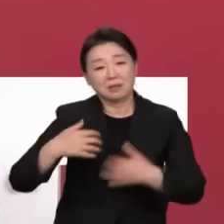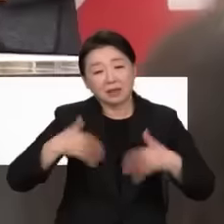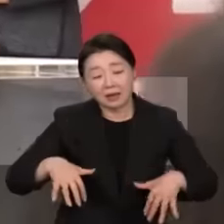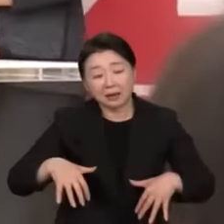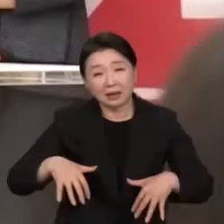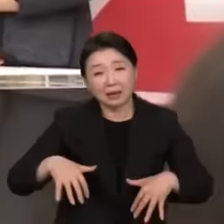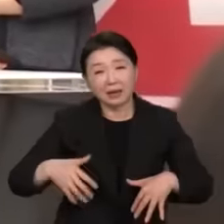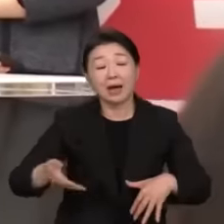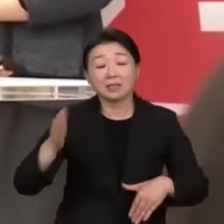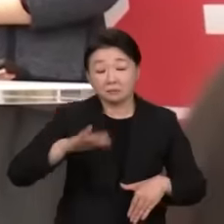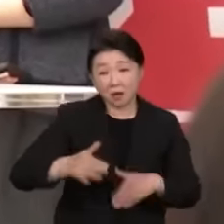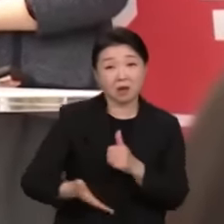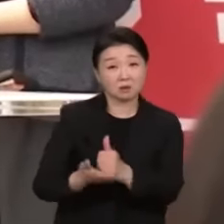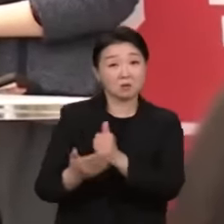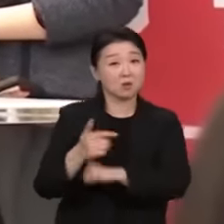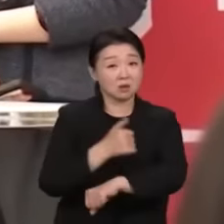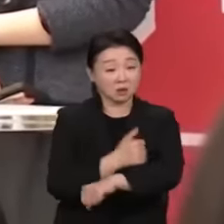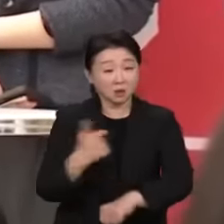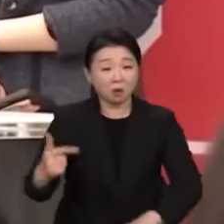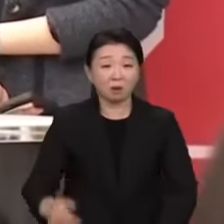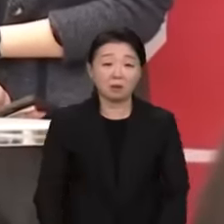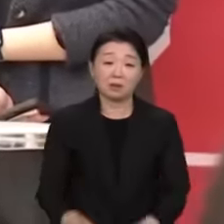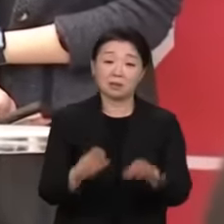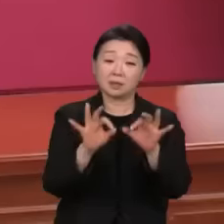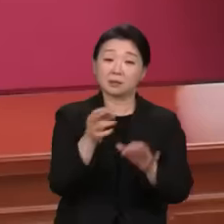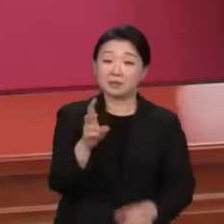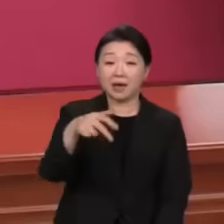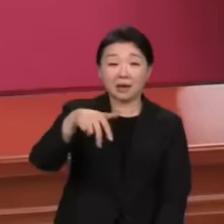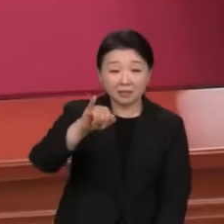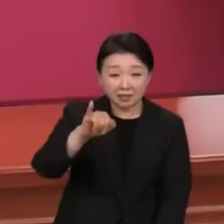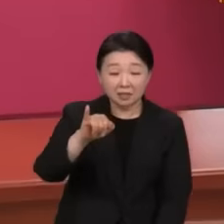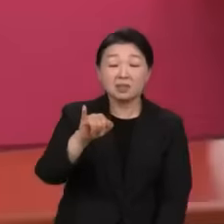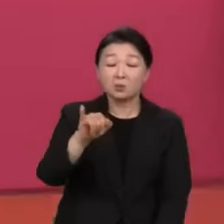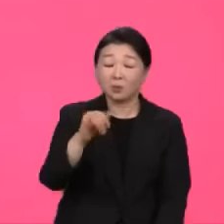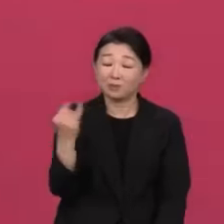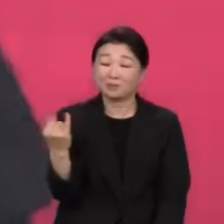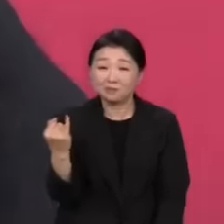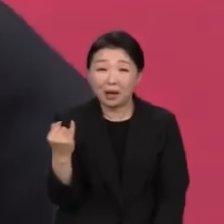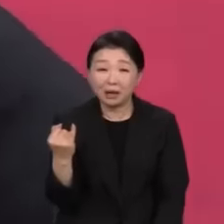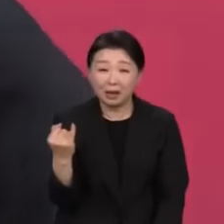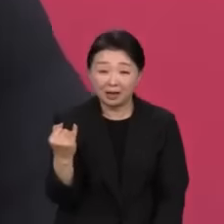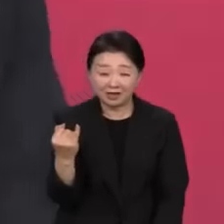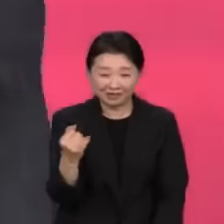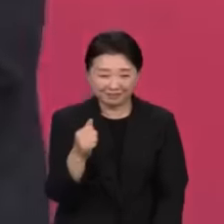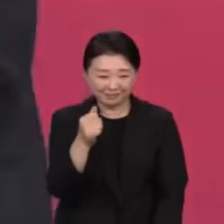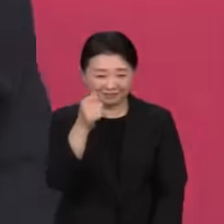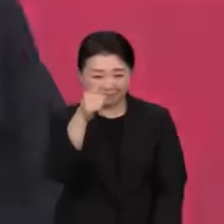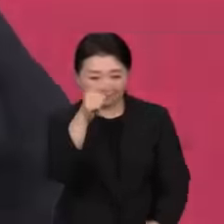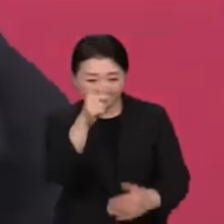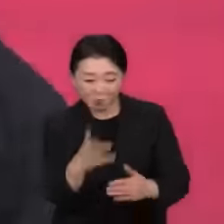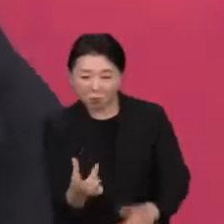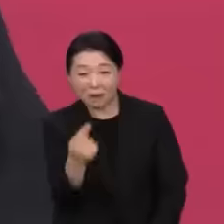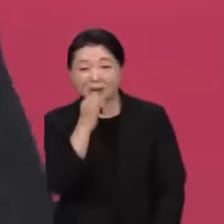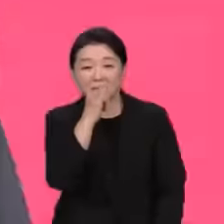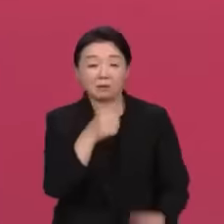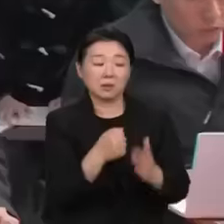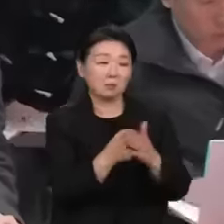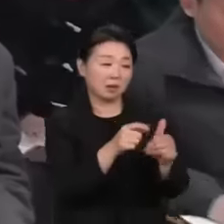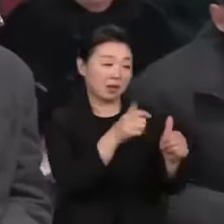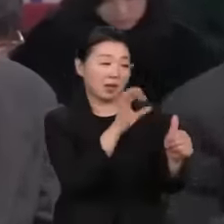분입니다. 그러면서 김예지, 한지하 비대위원이 당선권 순번에 들어간 것을 언급하며 한 위원장을